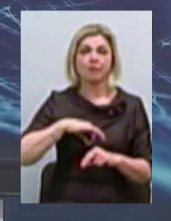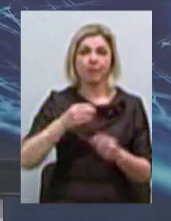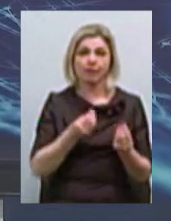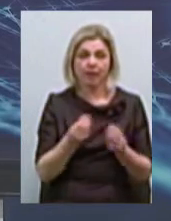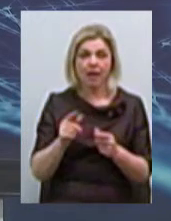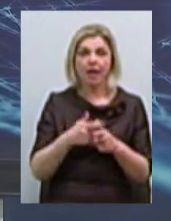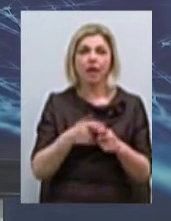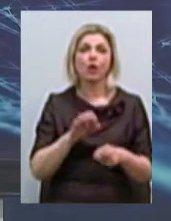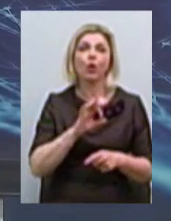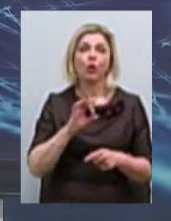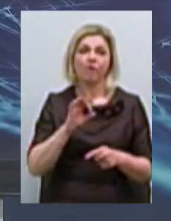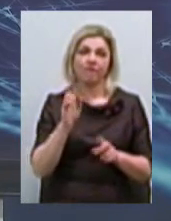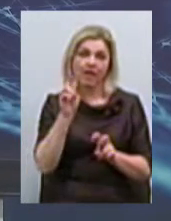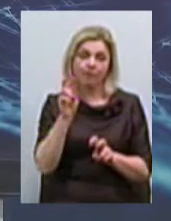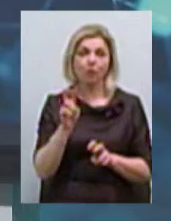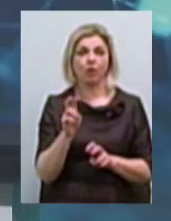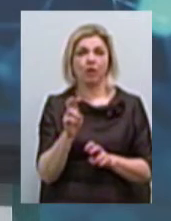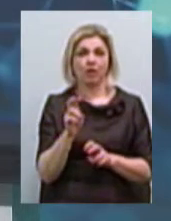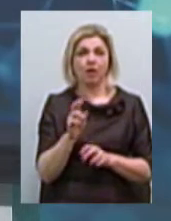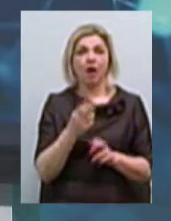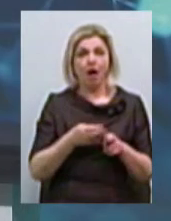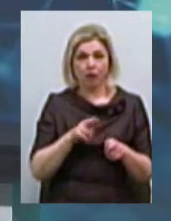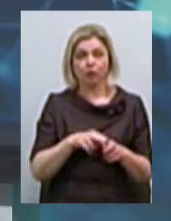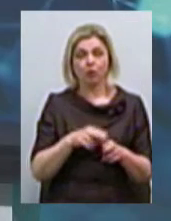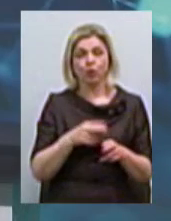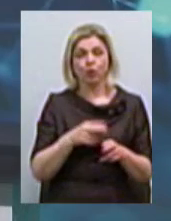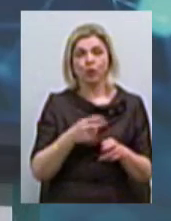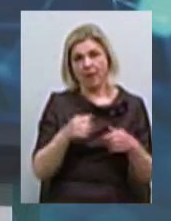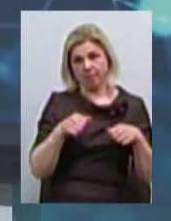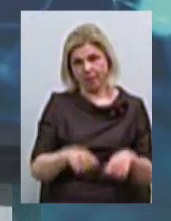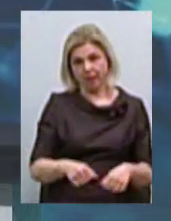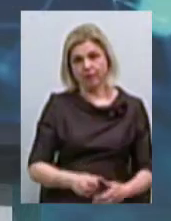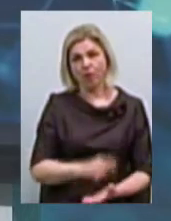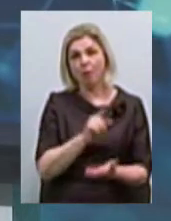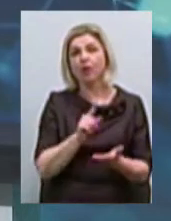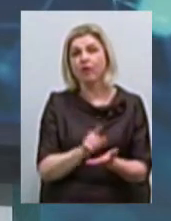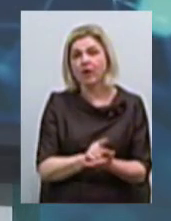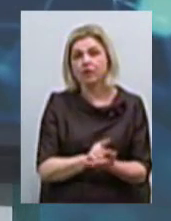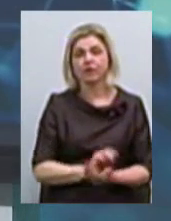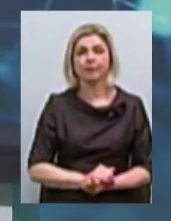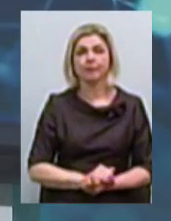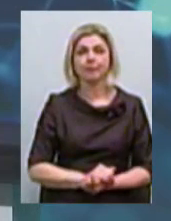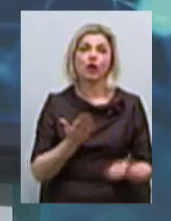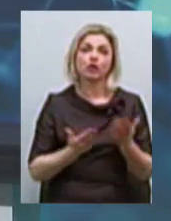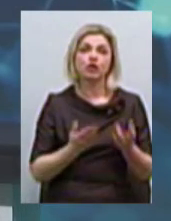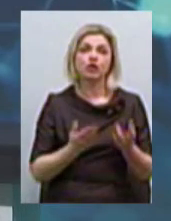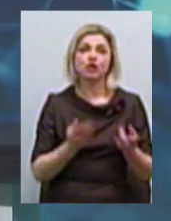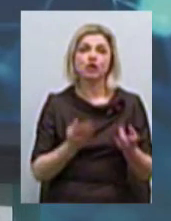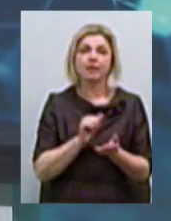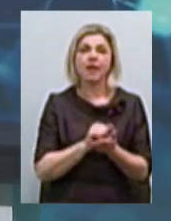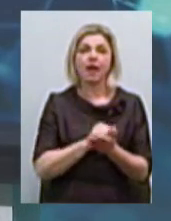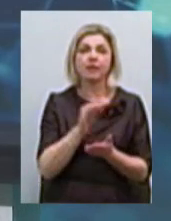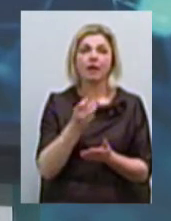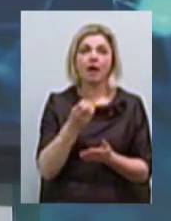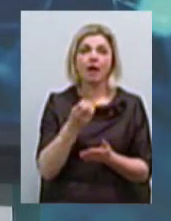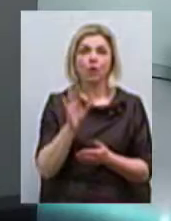через юридичну особу резидента, яка на це уповноважена. Чи необхідно подавати декларацію про майновий